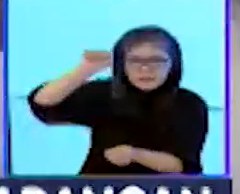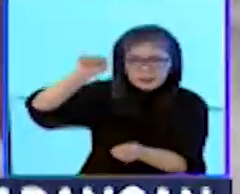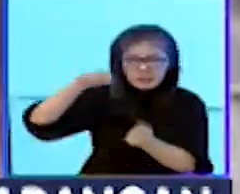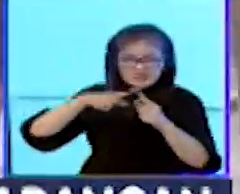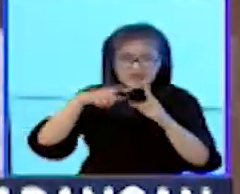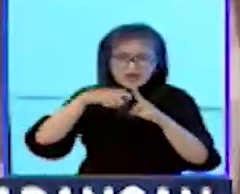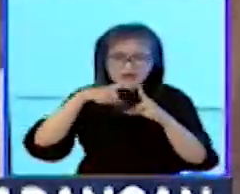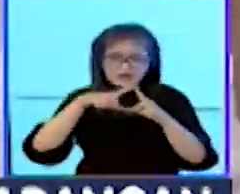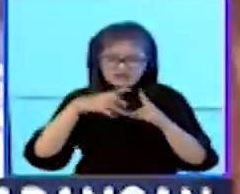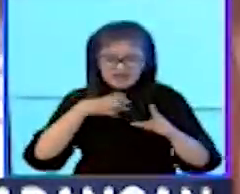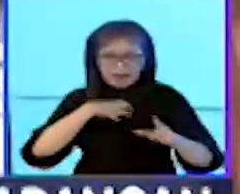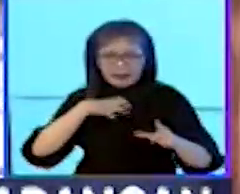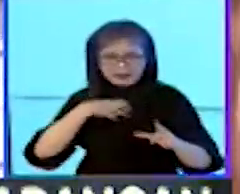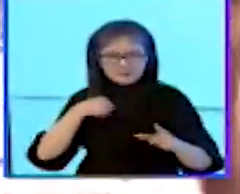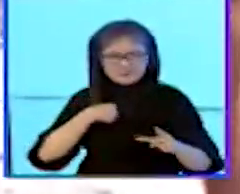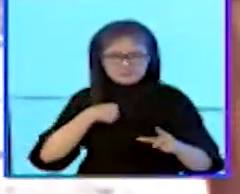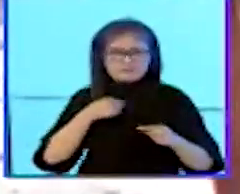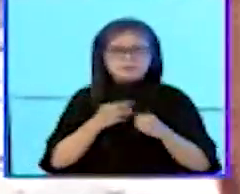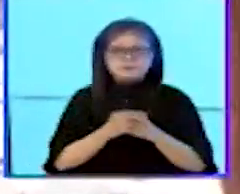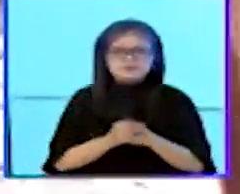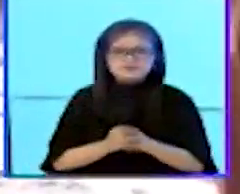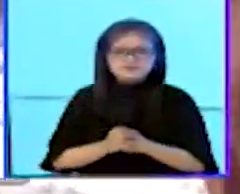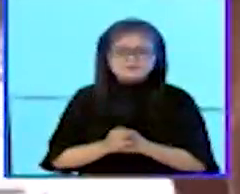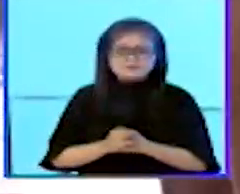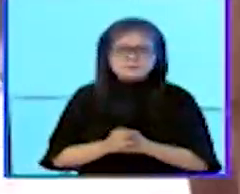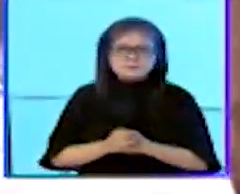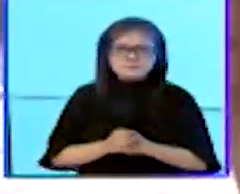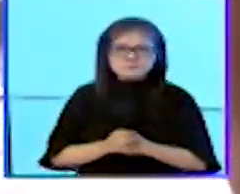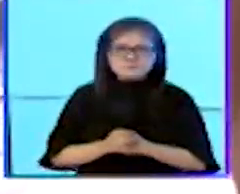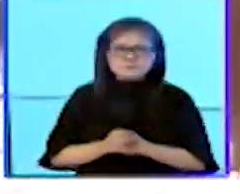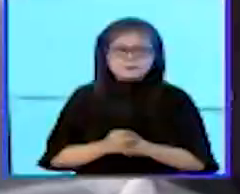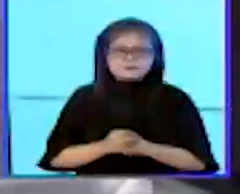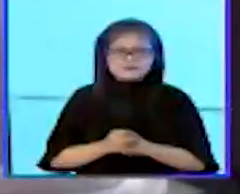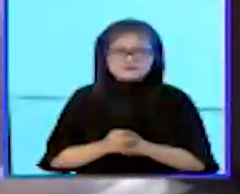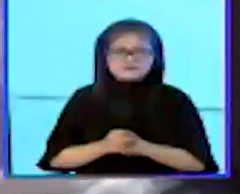Dari Sragen, Jawa Tengah, Joko Piroso, iNews, melaporkan.